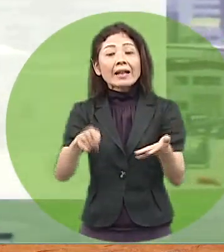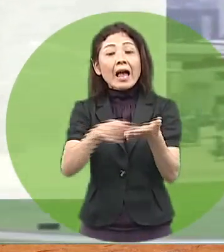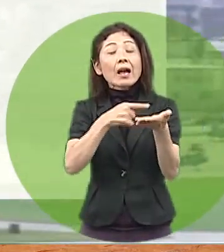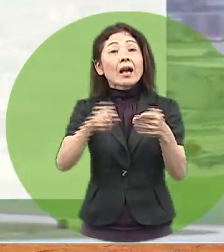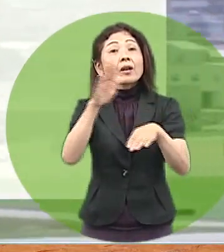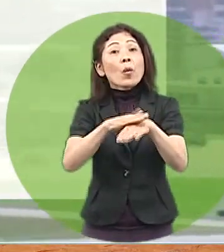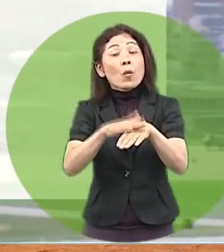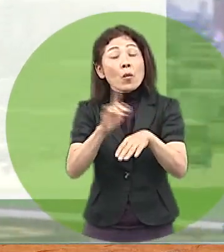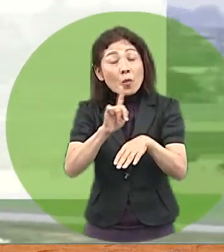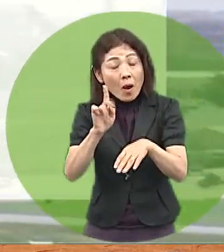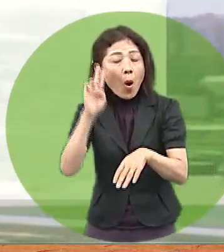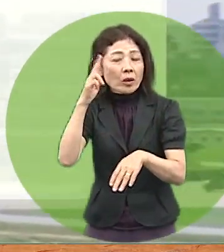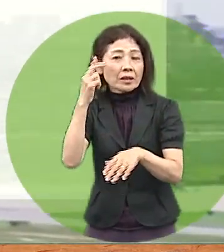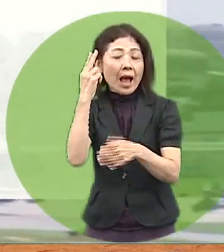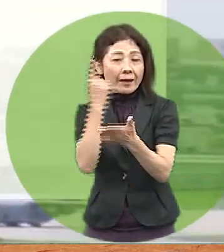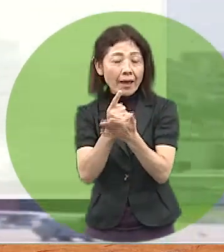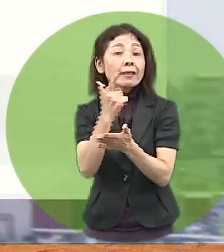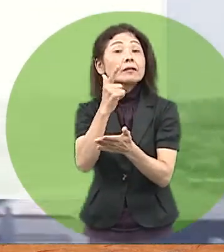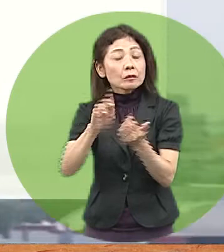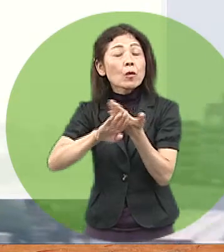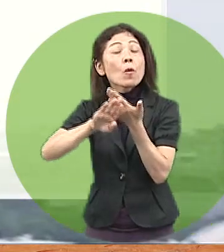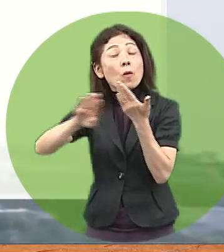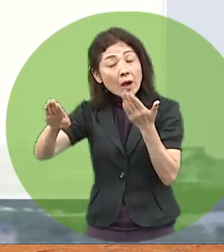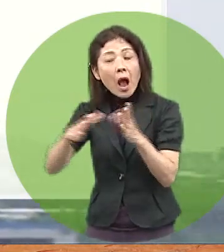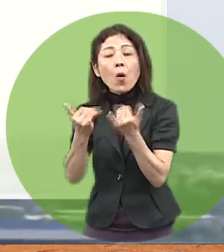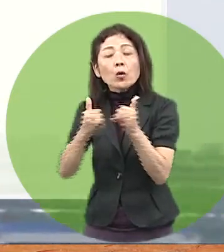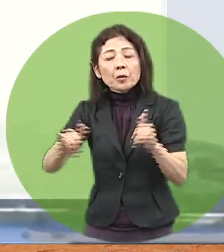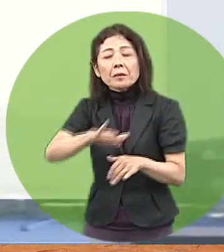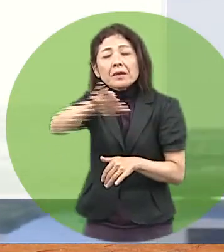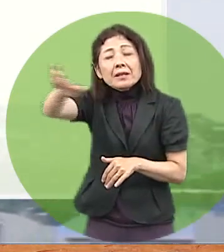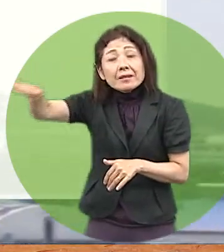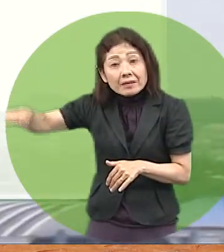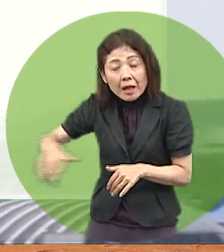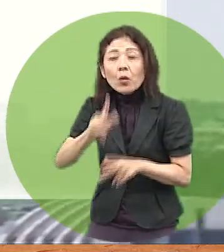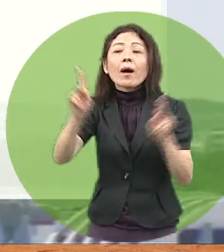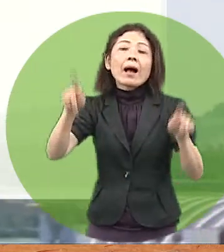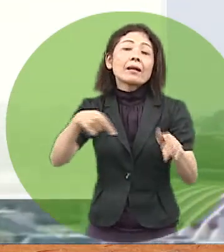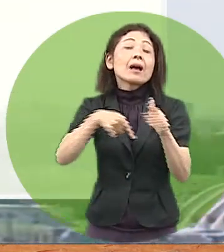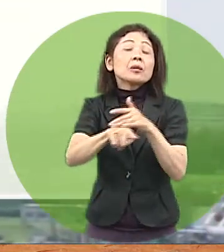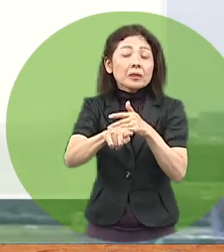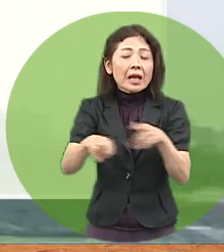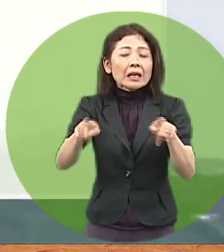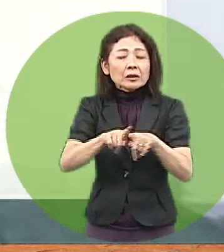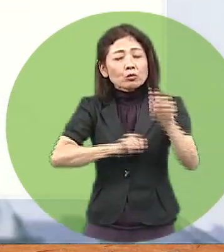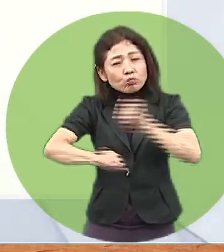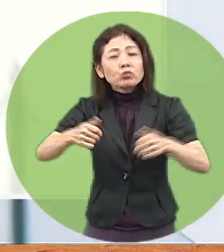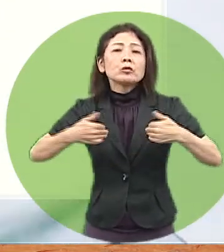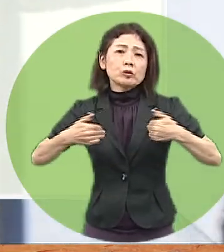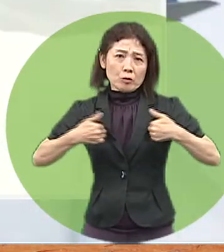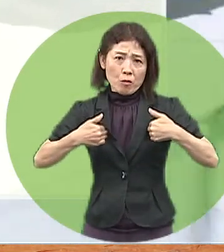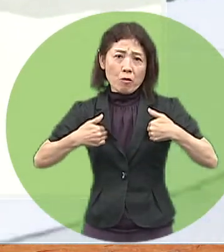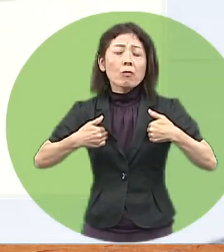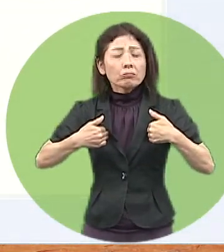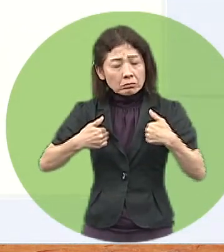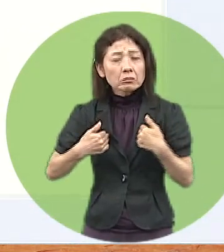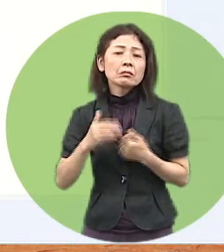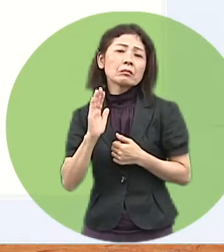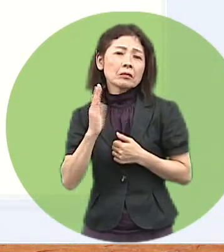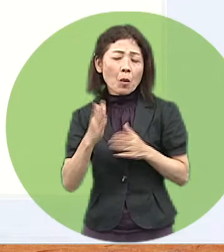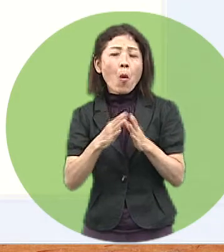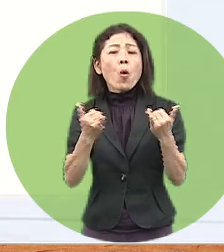には沖縄県だけではなく国民全体の課題として一緒に取り組む必要がありますが